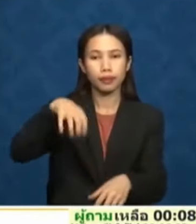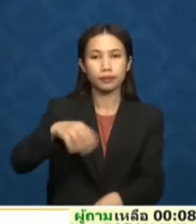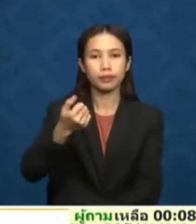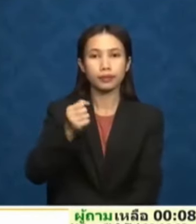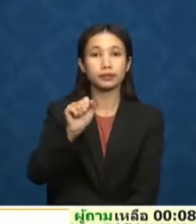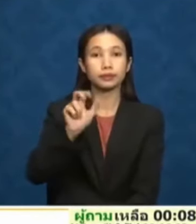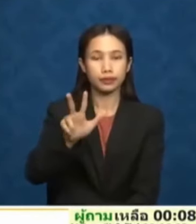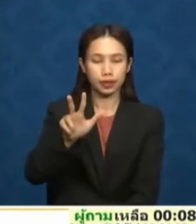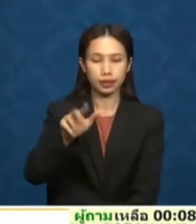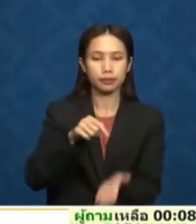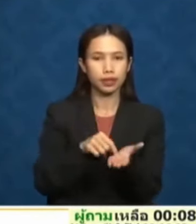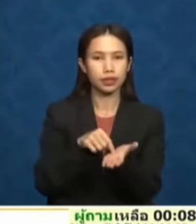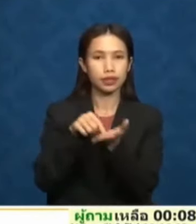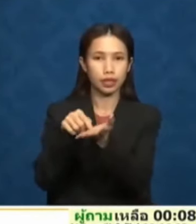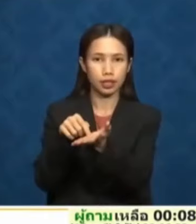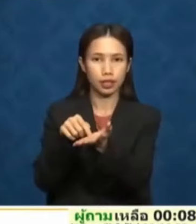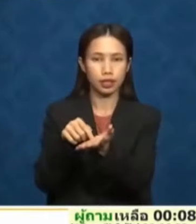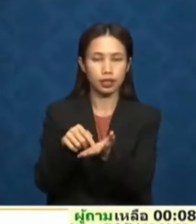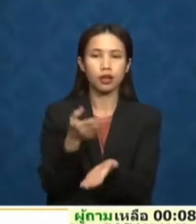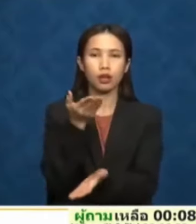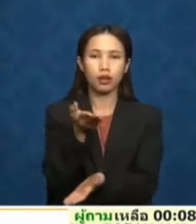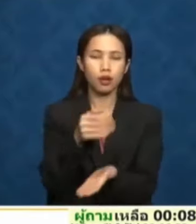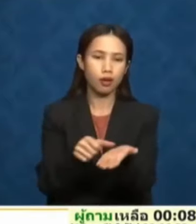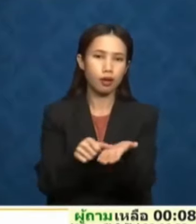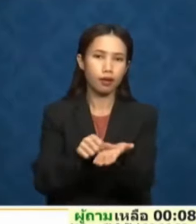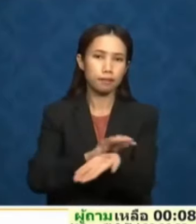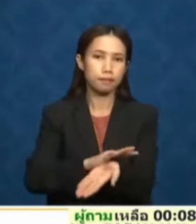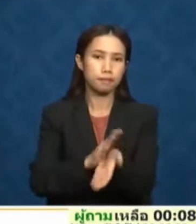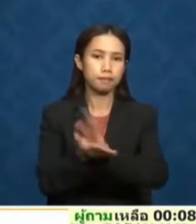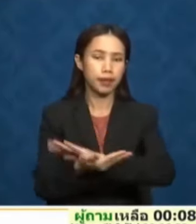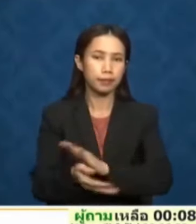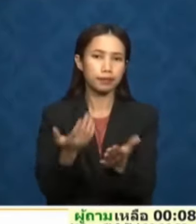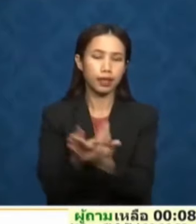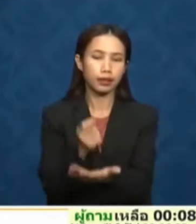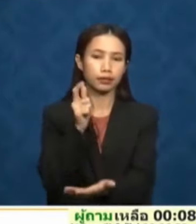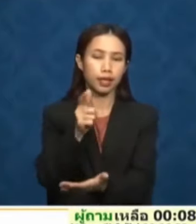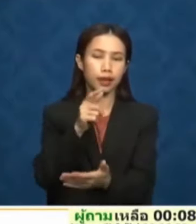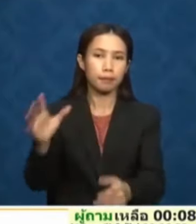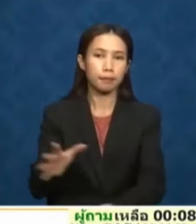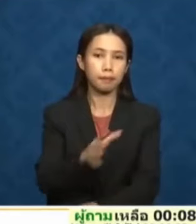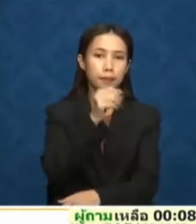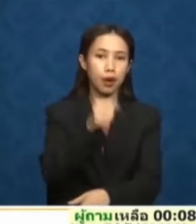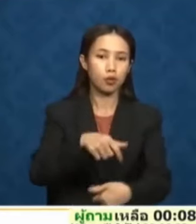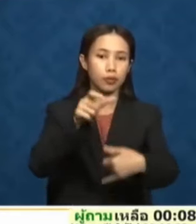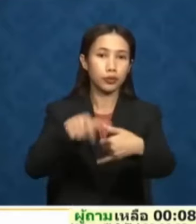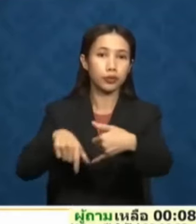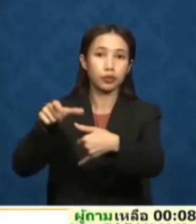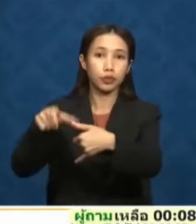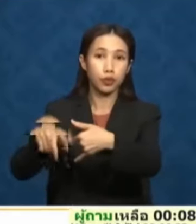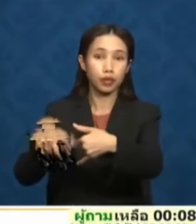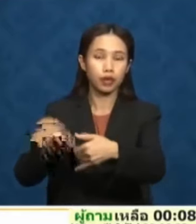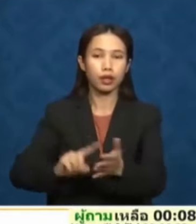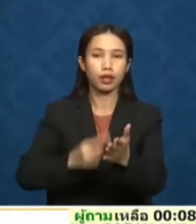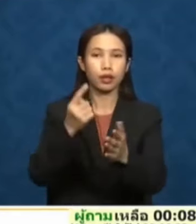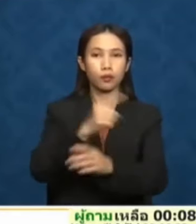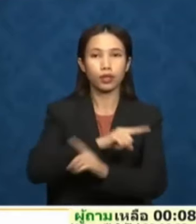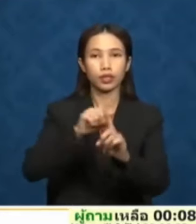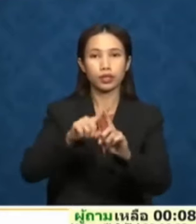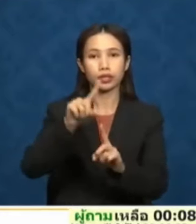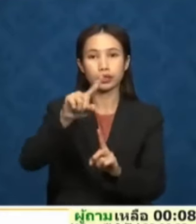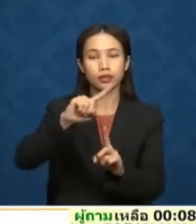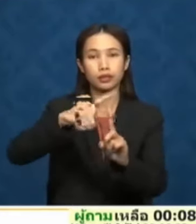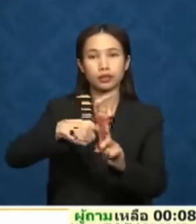เสนอมาเขาขอให้ปรับรูปแบบเป็นการจัดจ่ายเงินแบบเหมาจ่ายไรหัวหรือ capitationตั้งแต่วันที่ 1